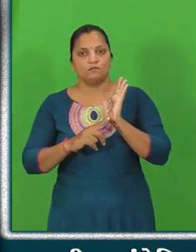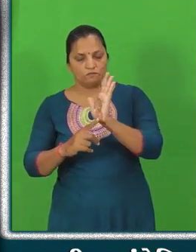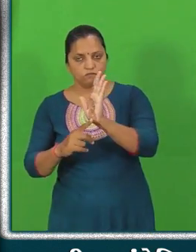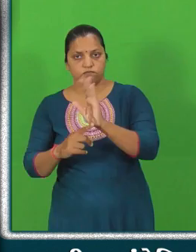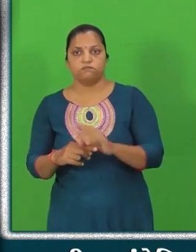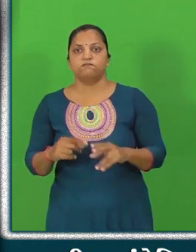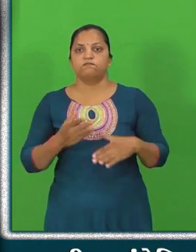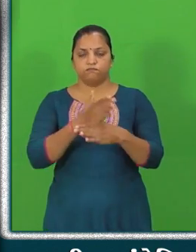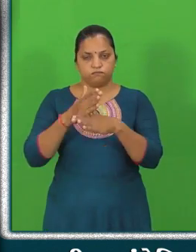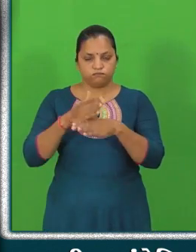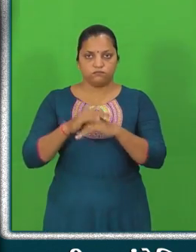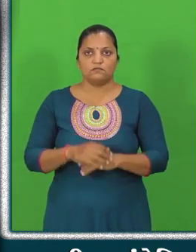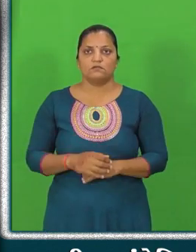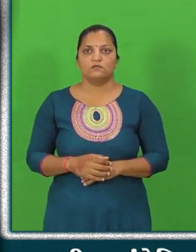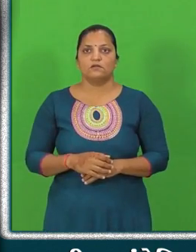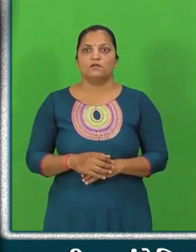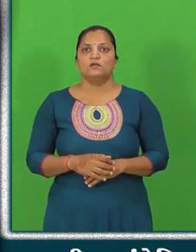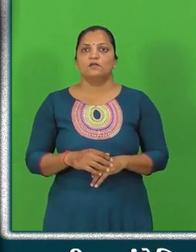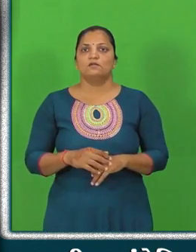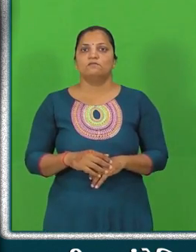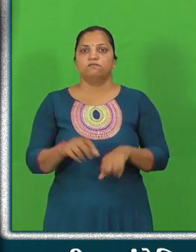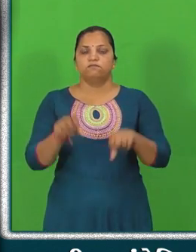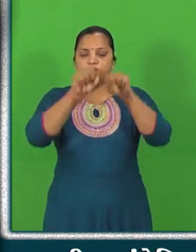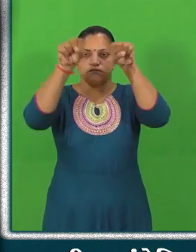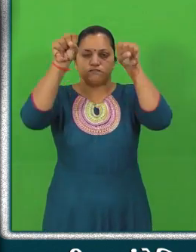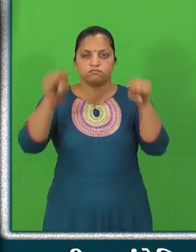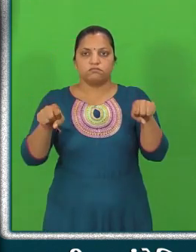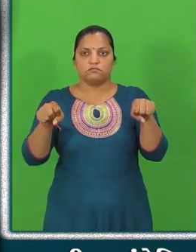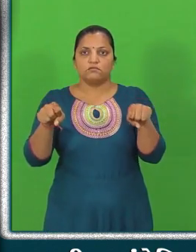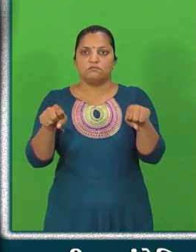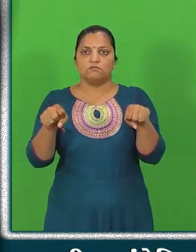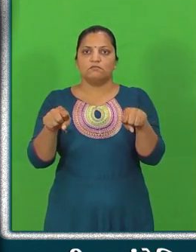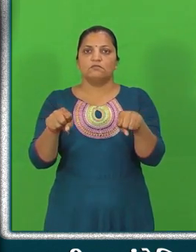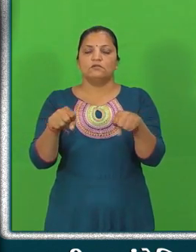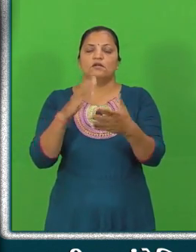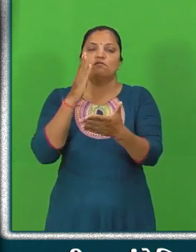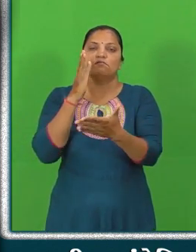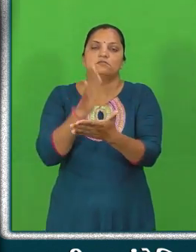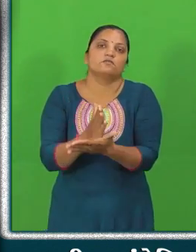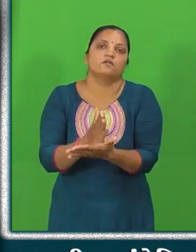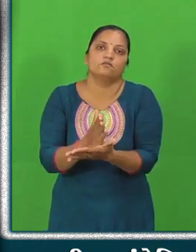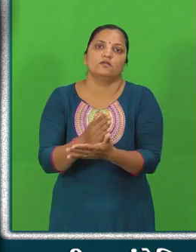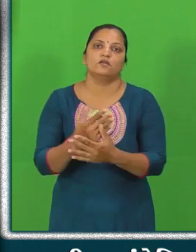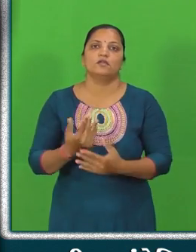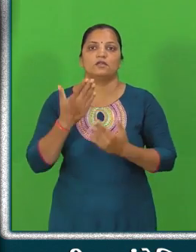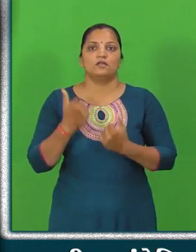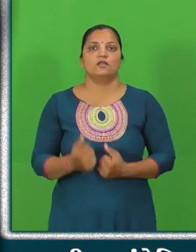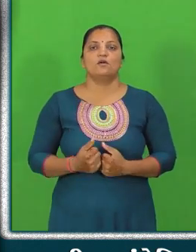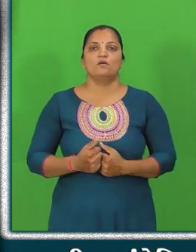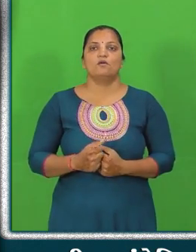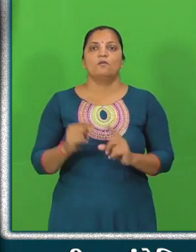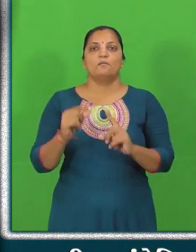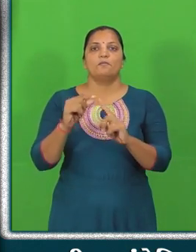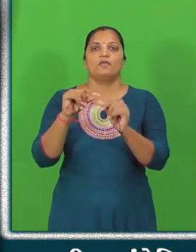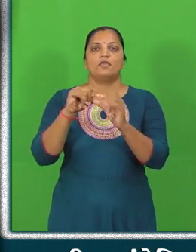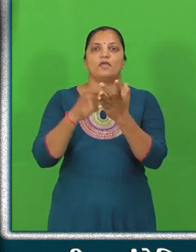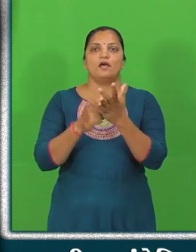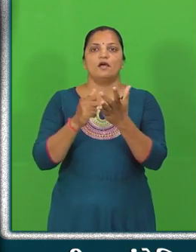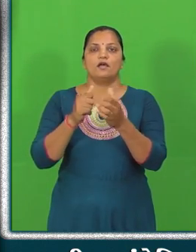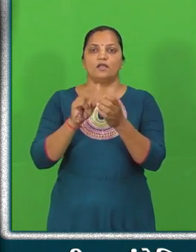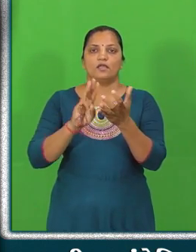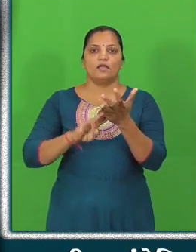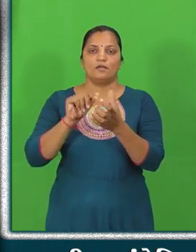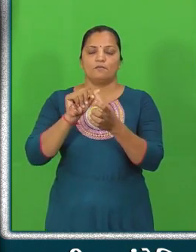એ લિંકના કારણે તેની સિસ્ટમ અહીંયા હેંગ થઈ ગઈ. આપણે ઝડપથી, તમારે મને જણાવવાનું છે કે વસ્તુનું પરિમાણ અને પ્રતિબિંબ કેવું